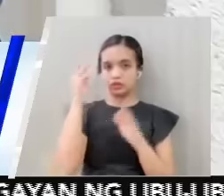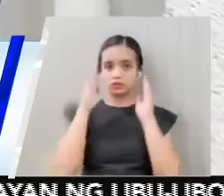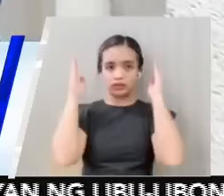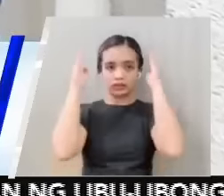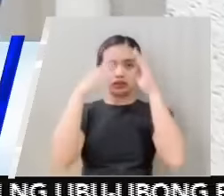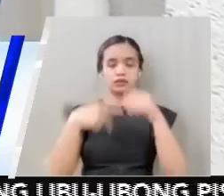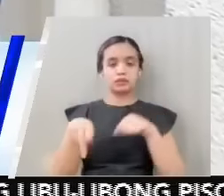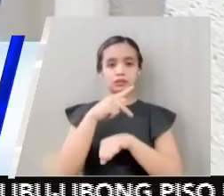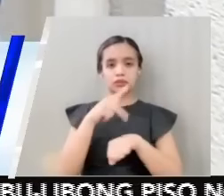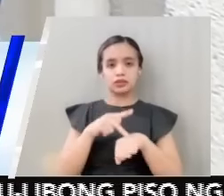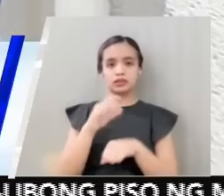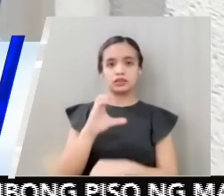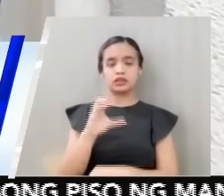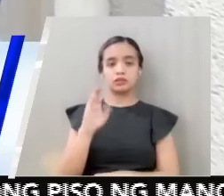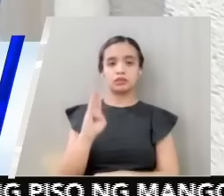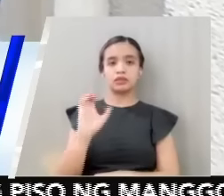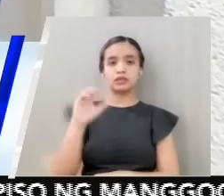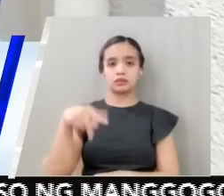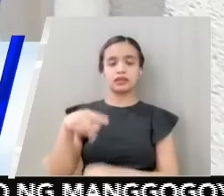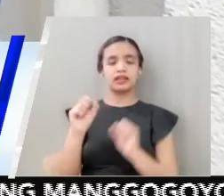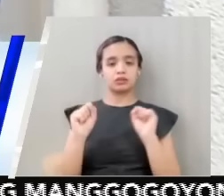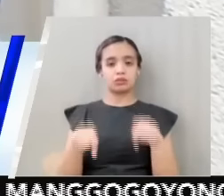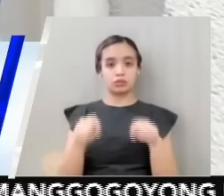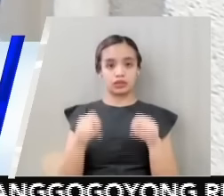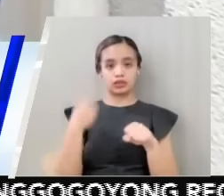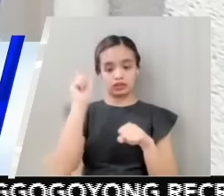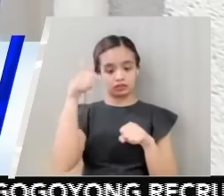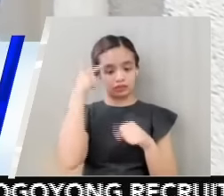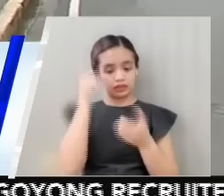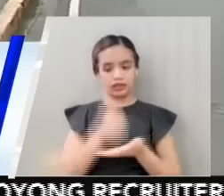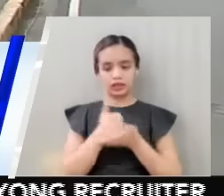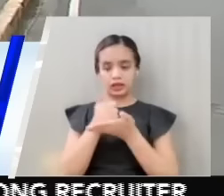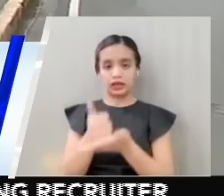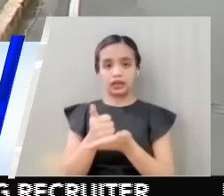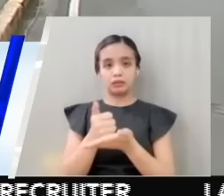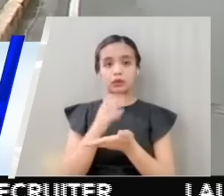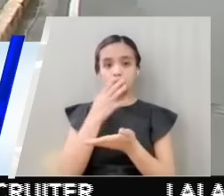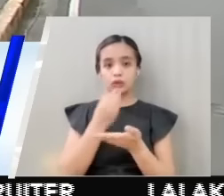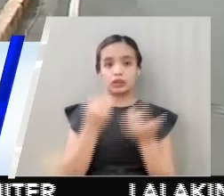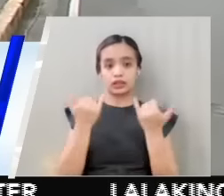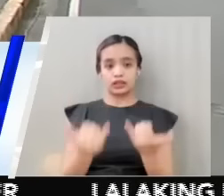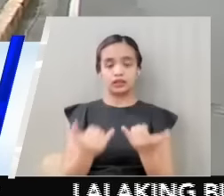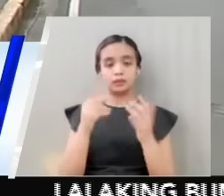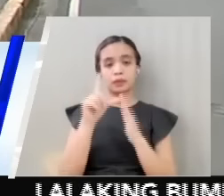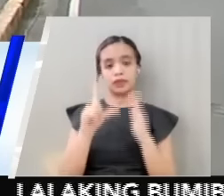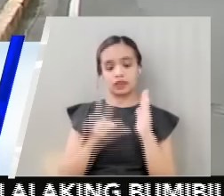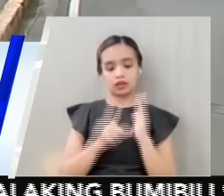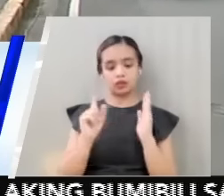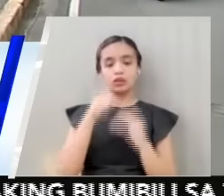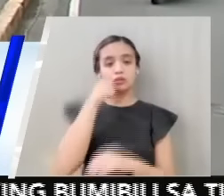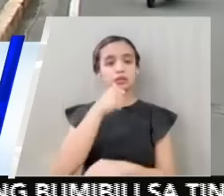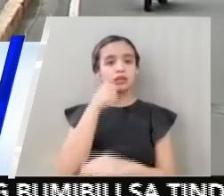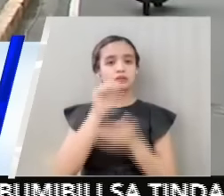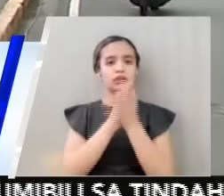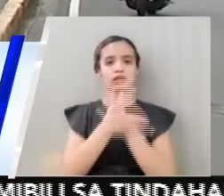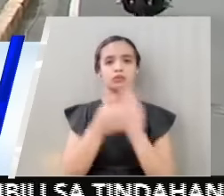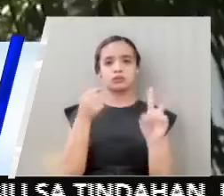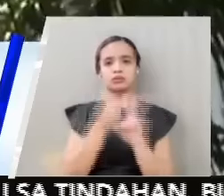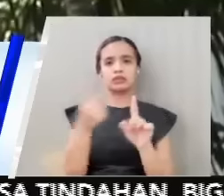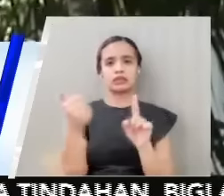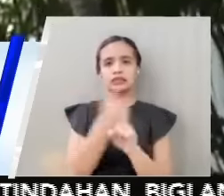CBCP, maaaring tulungan ng gobyerno sa pamamagitan ng mga kasalukuyang batas ang mga babaeng biktima ng domestic abuse at